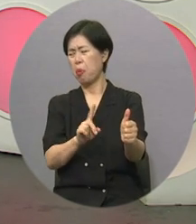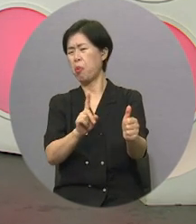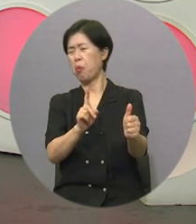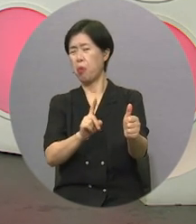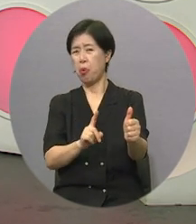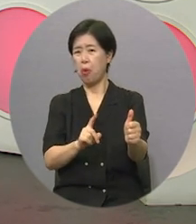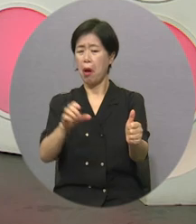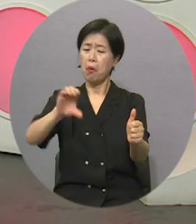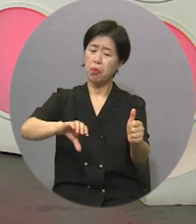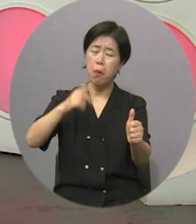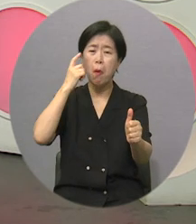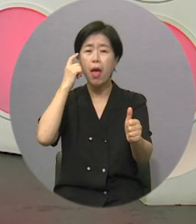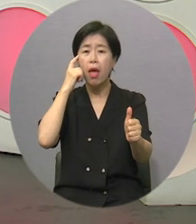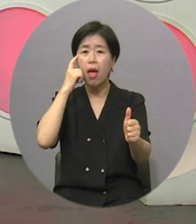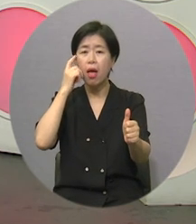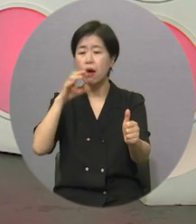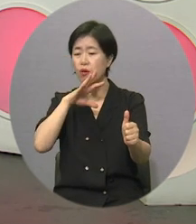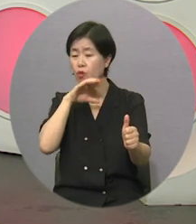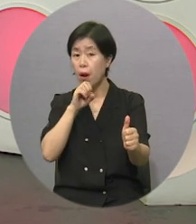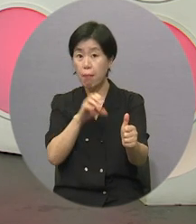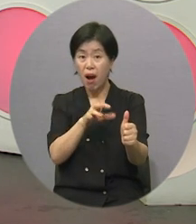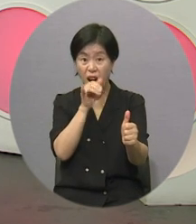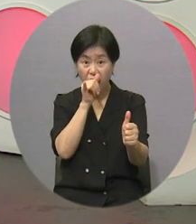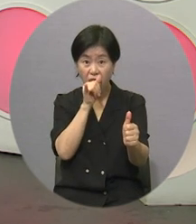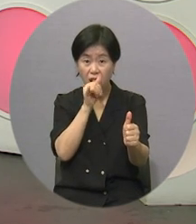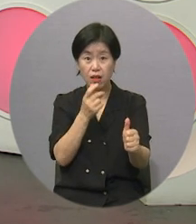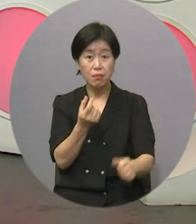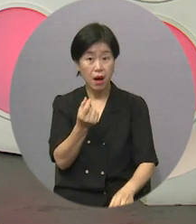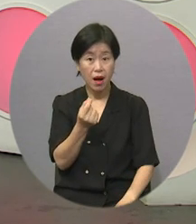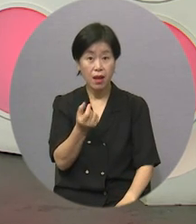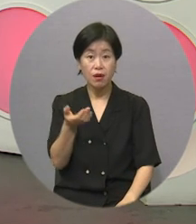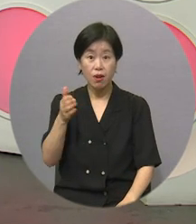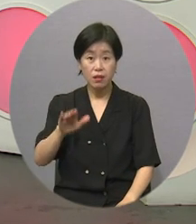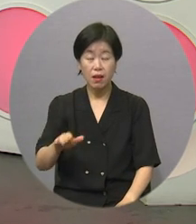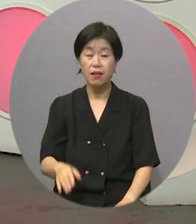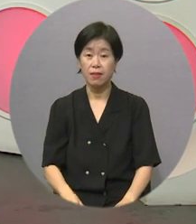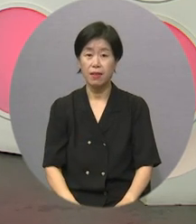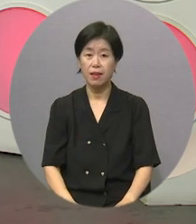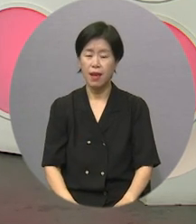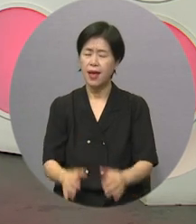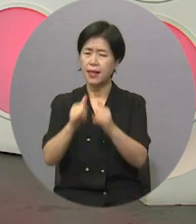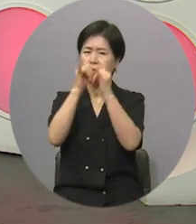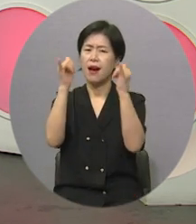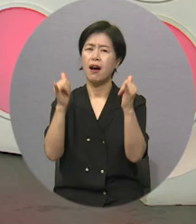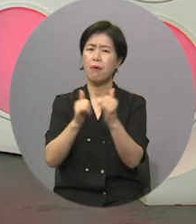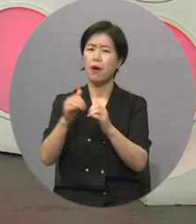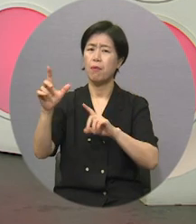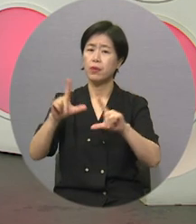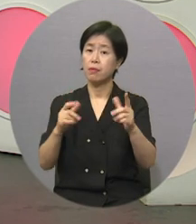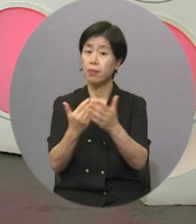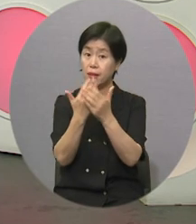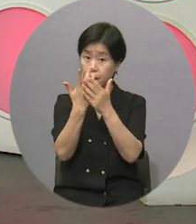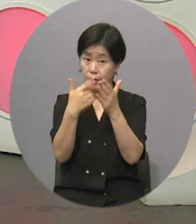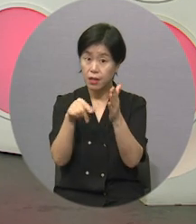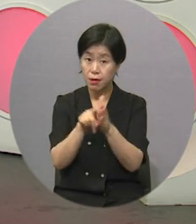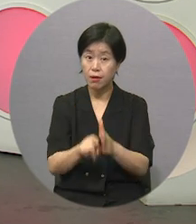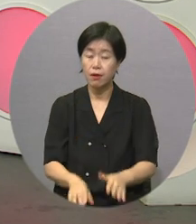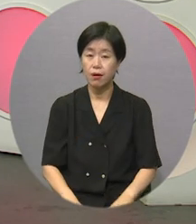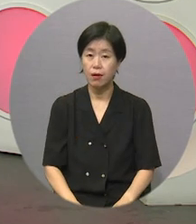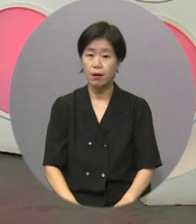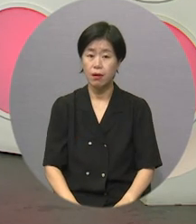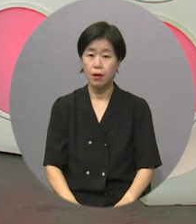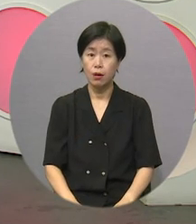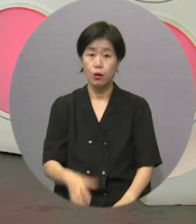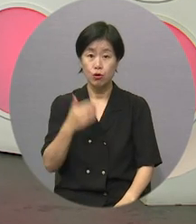거를 떨어뜨리고 뭐 어쩌고 이런 분들이 계시는 거 하면 사회가 점점 성숙해지고 좋은 사람들이 많아질수록 어머